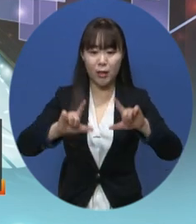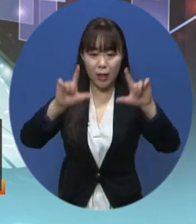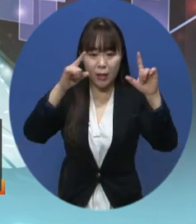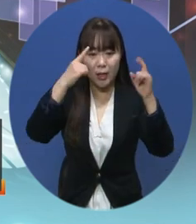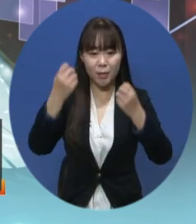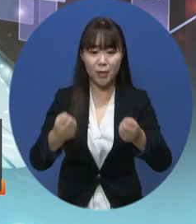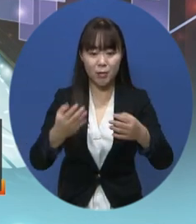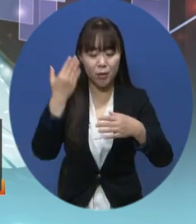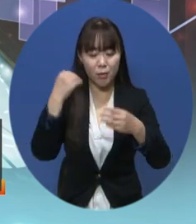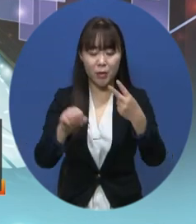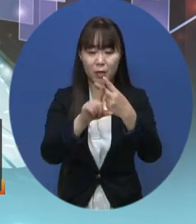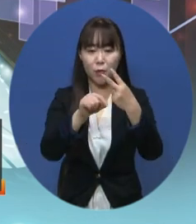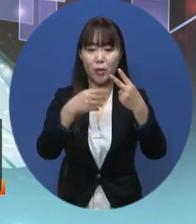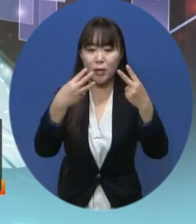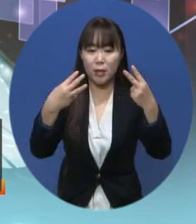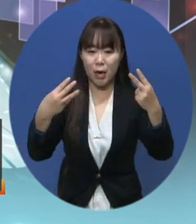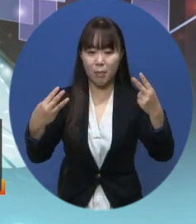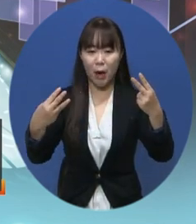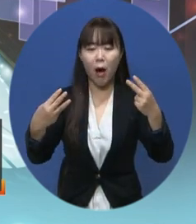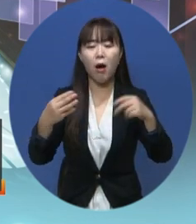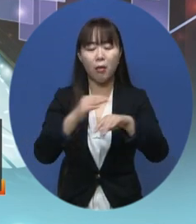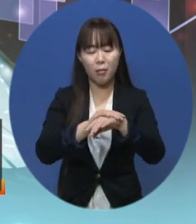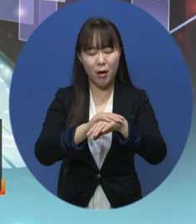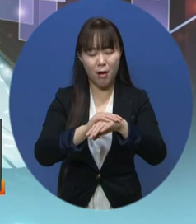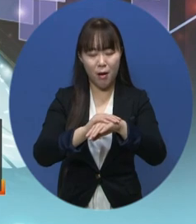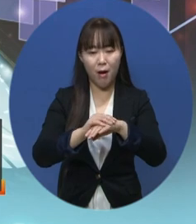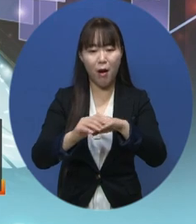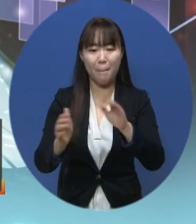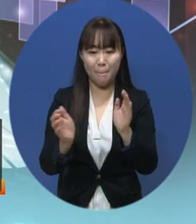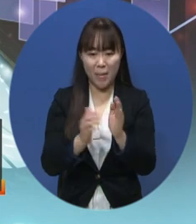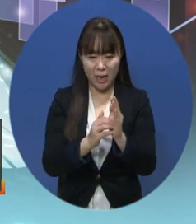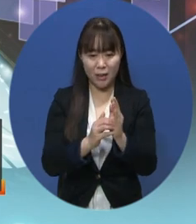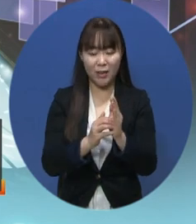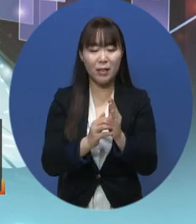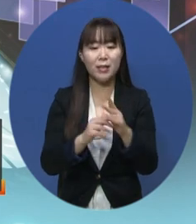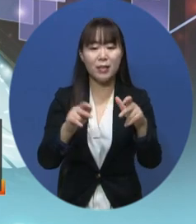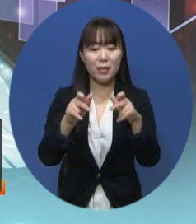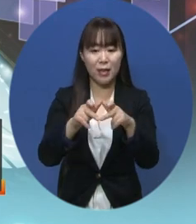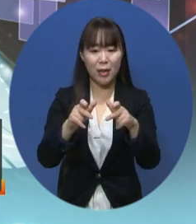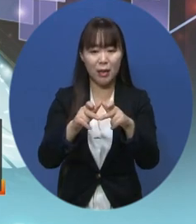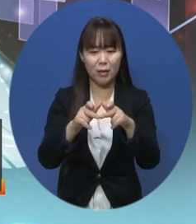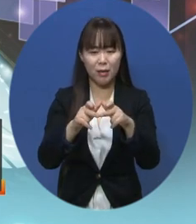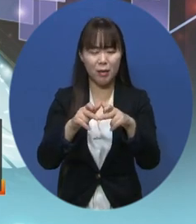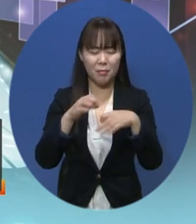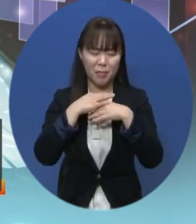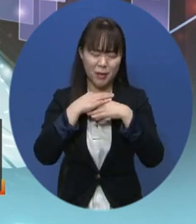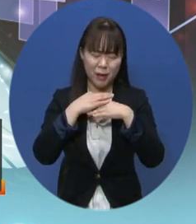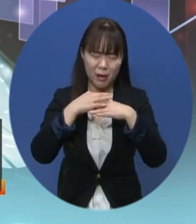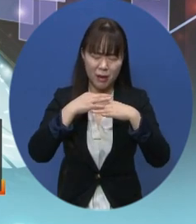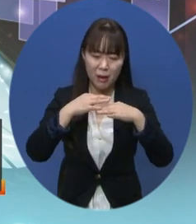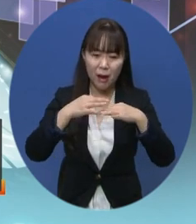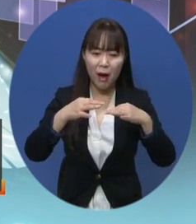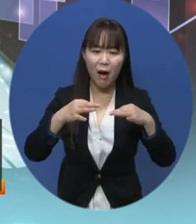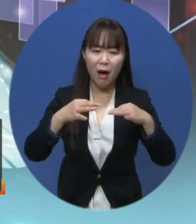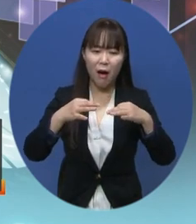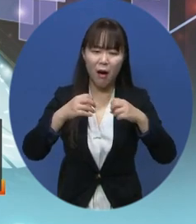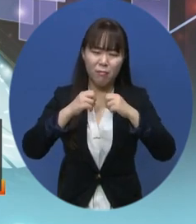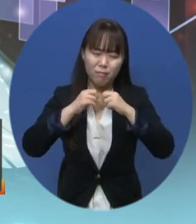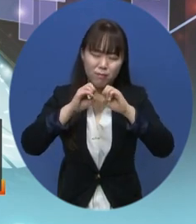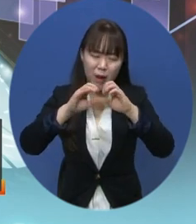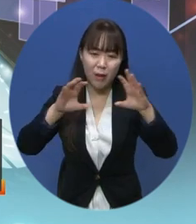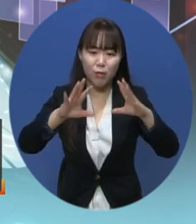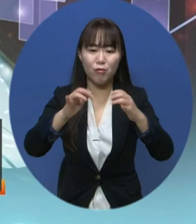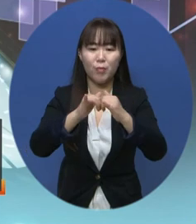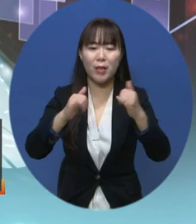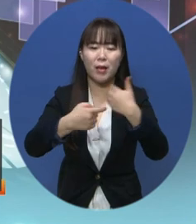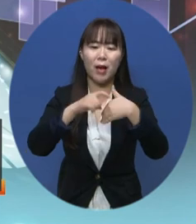기념식이 지난 2월 3일 성대하게 거행됨으로써 장애인들의 외침에 메아리가 온